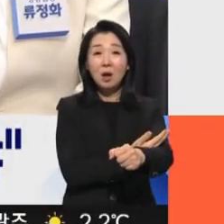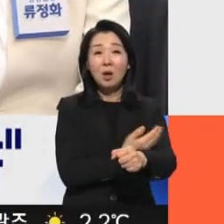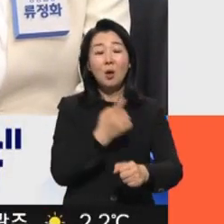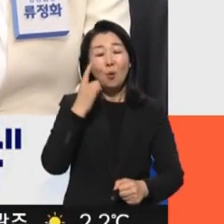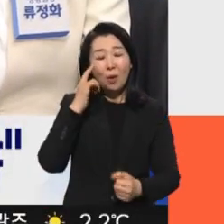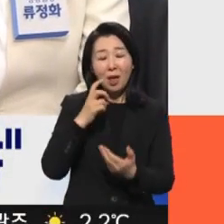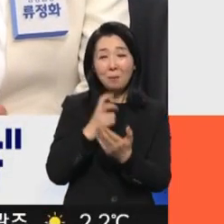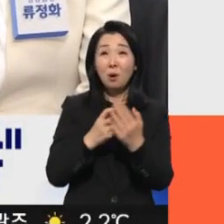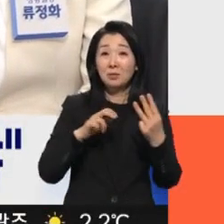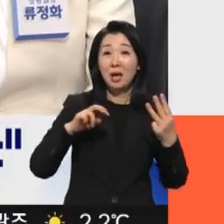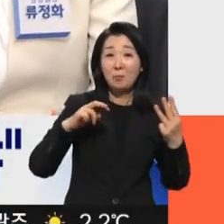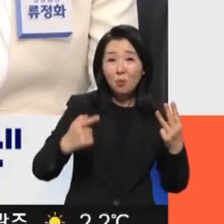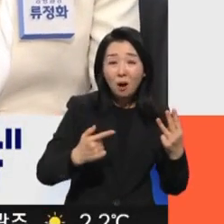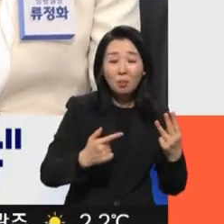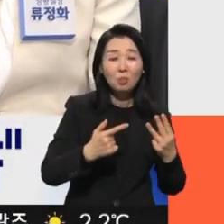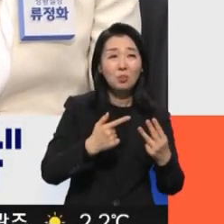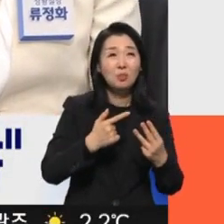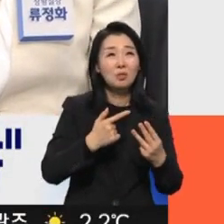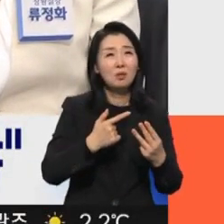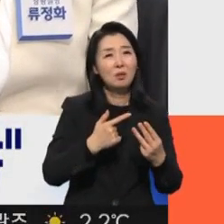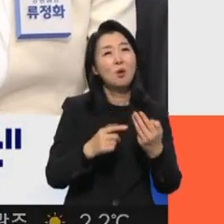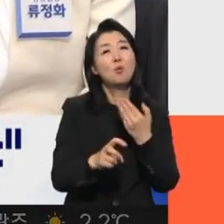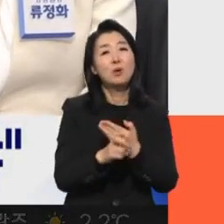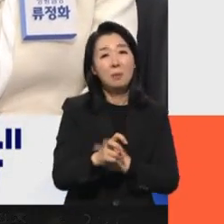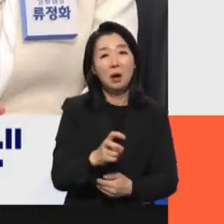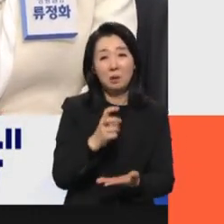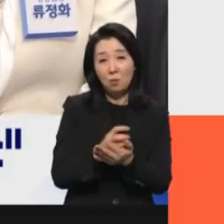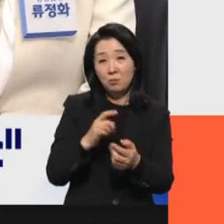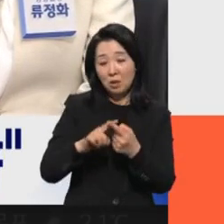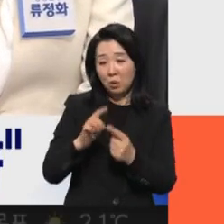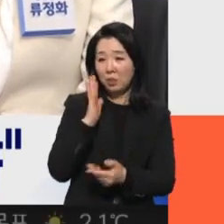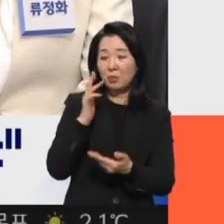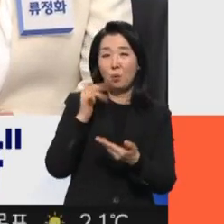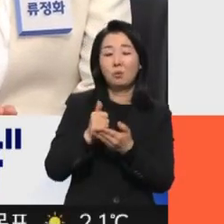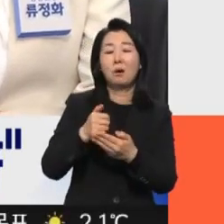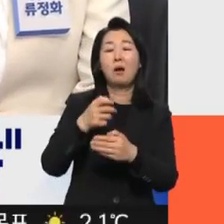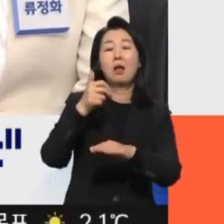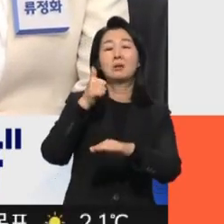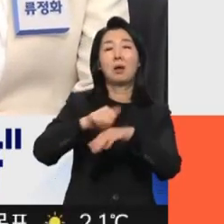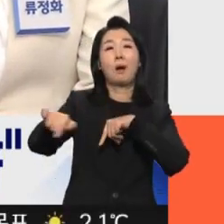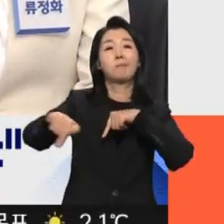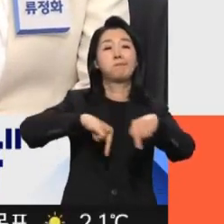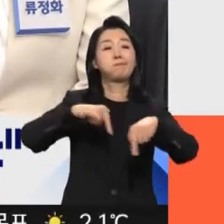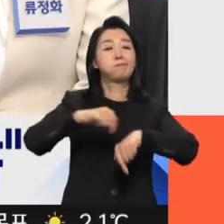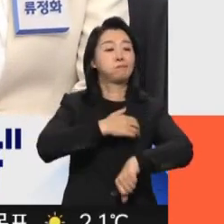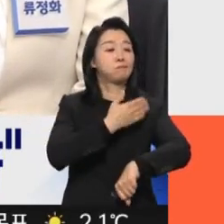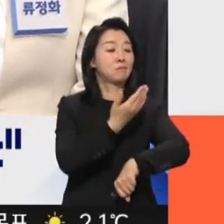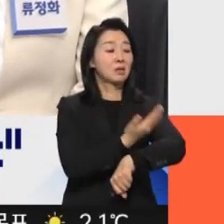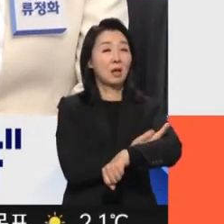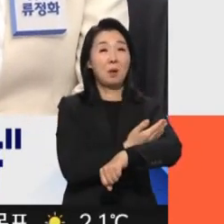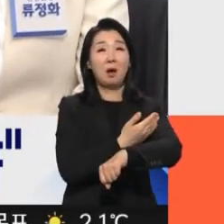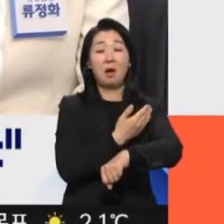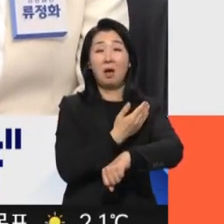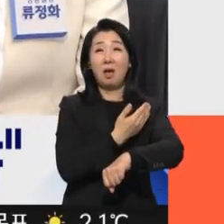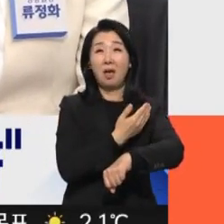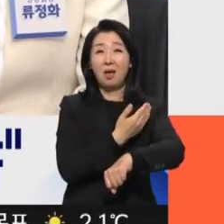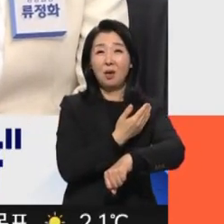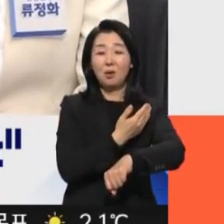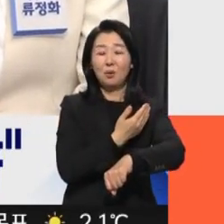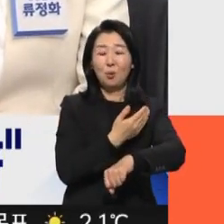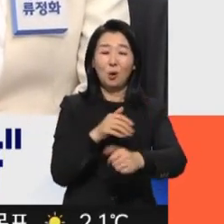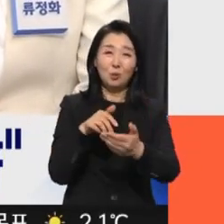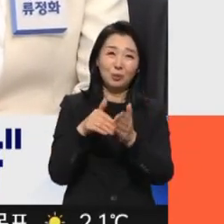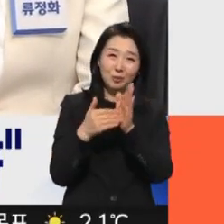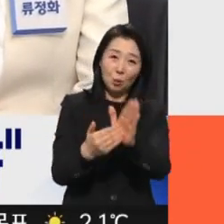위반이고 민주주의 훼손이라면서 법률로서 이 대통령의 제왕적 사면권 남용을 통제할 장치를 마련해야